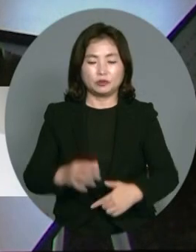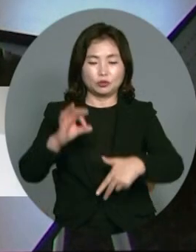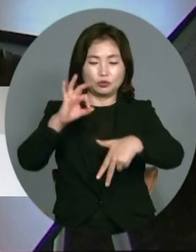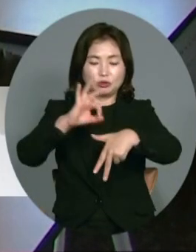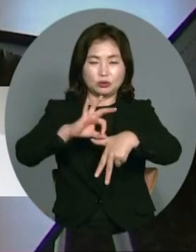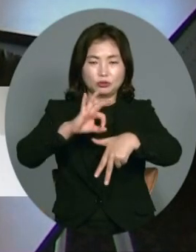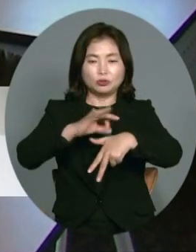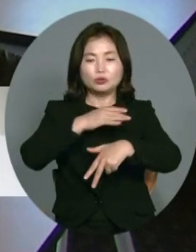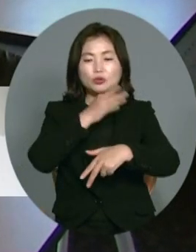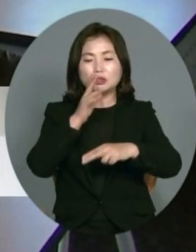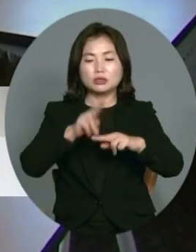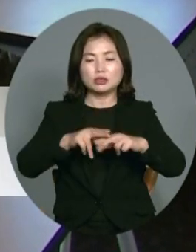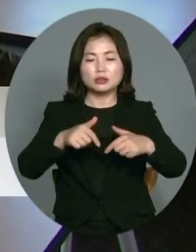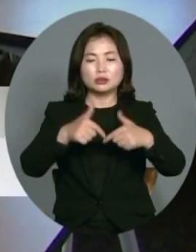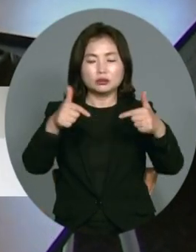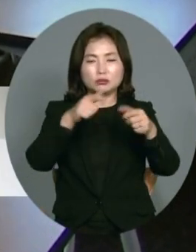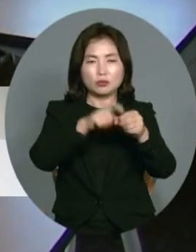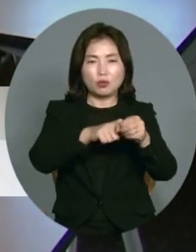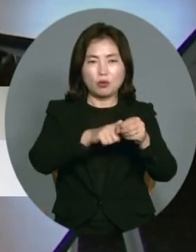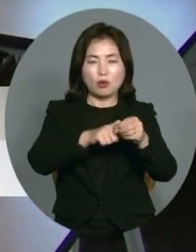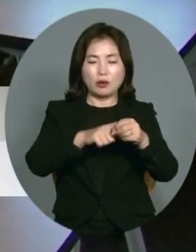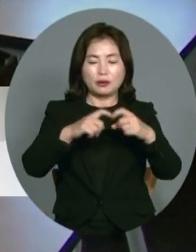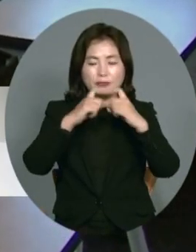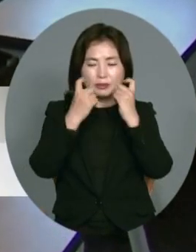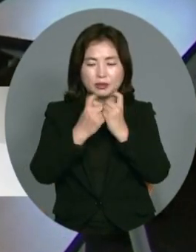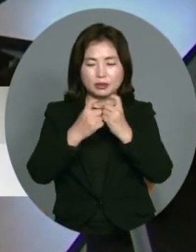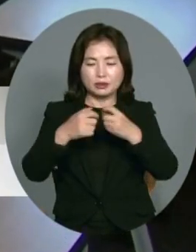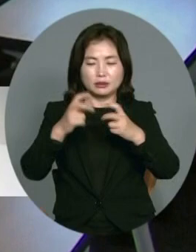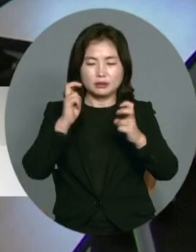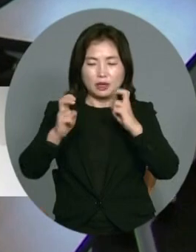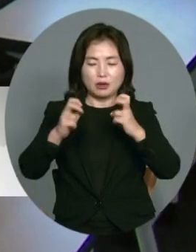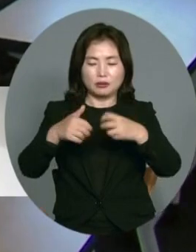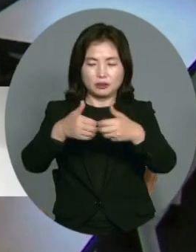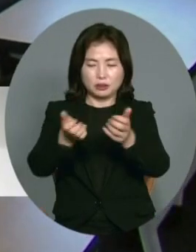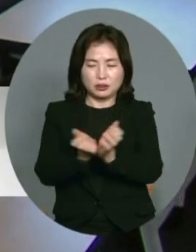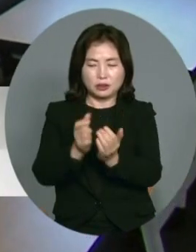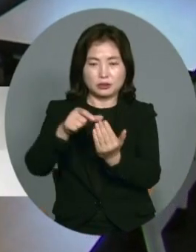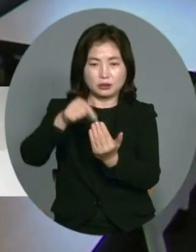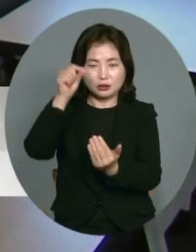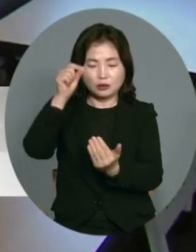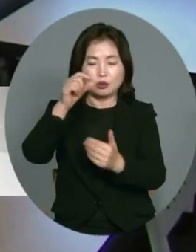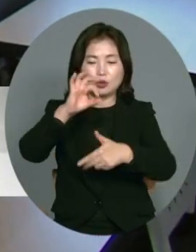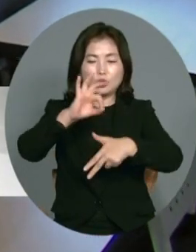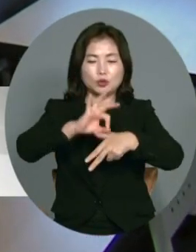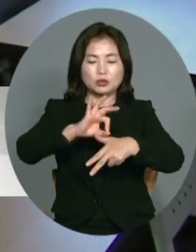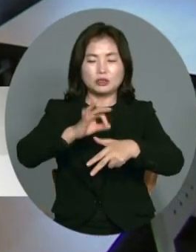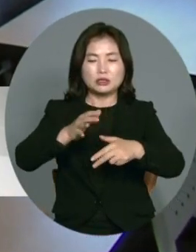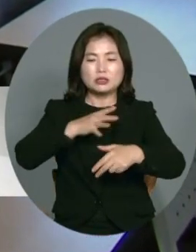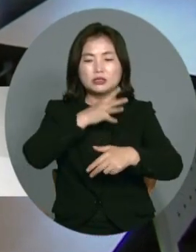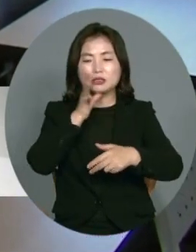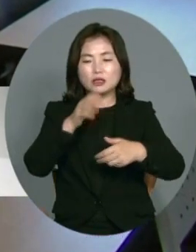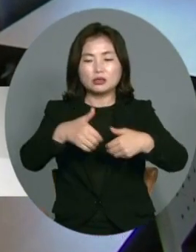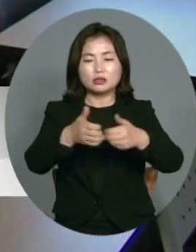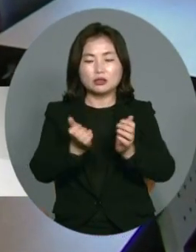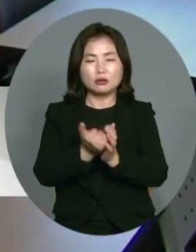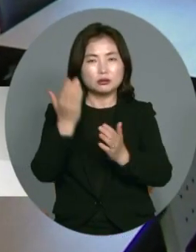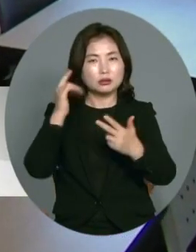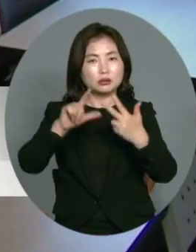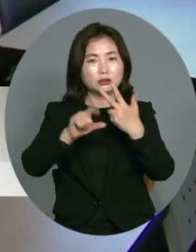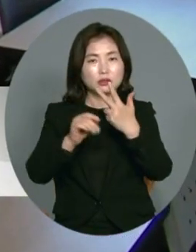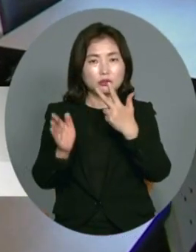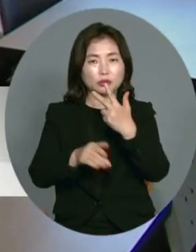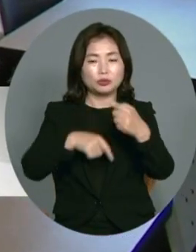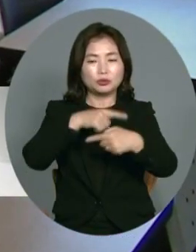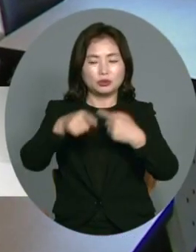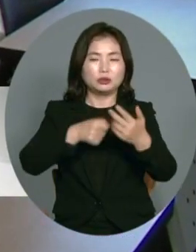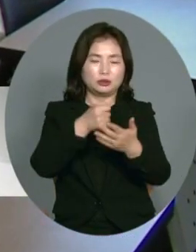울진군이 노인 일자리 창출을 위해서 민간 위탁 사업기관을 선정해 울진 시니어 클럽을 지난 7월부터